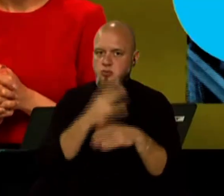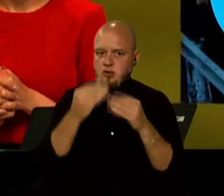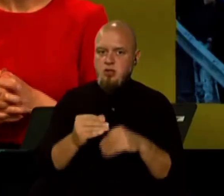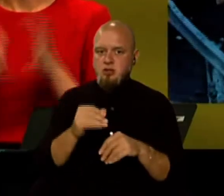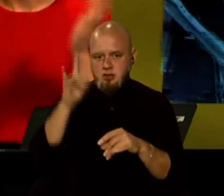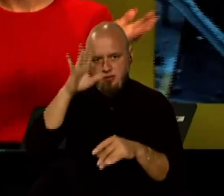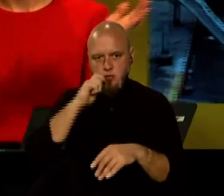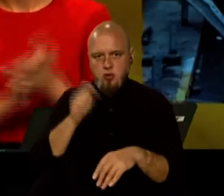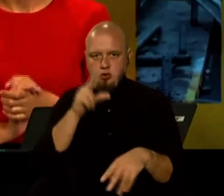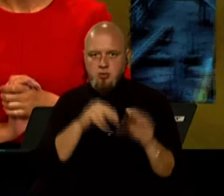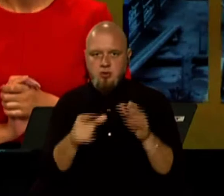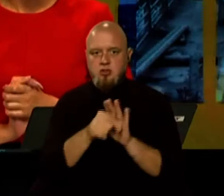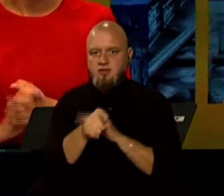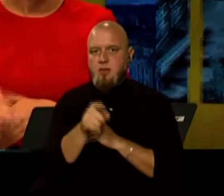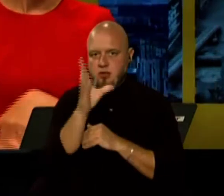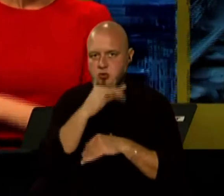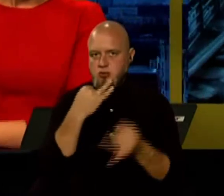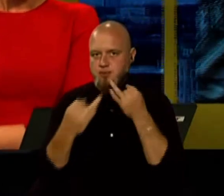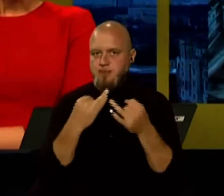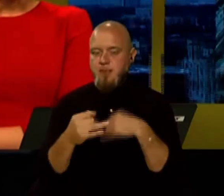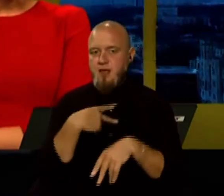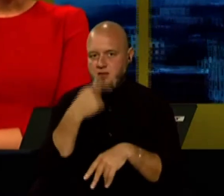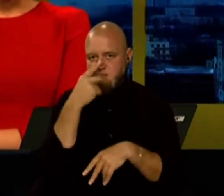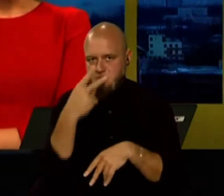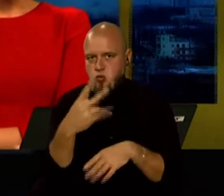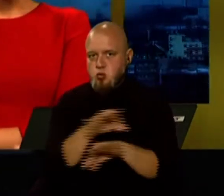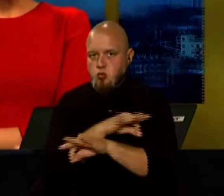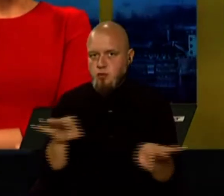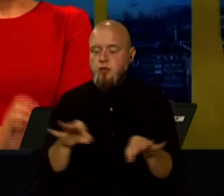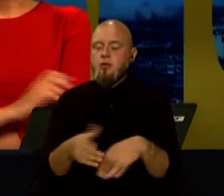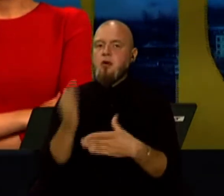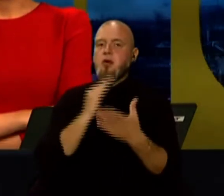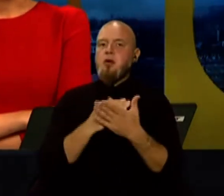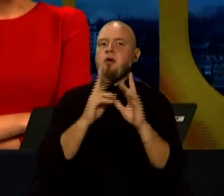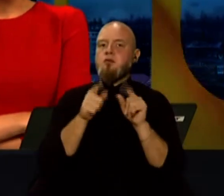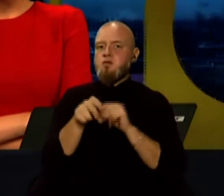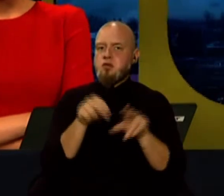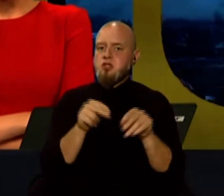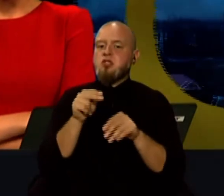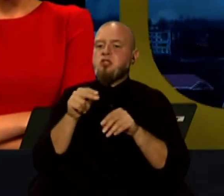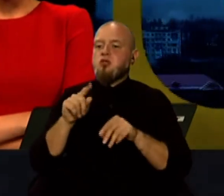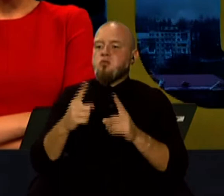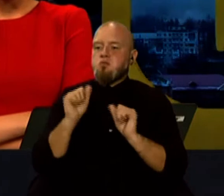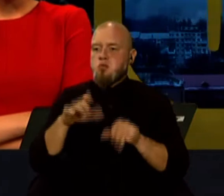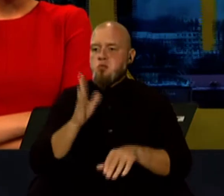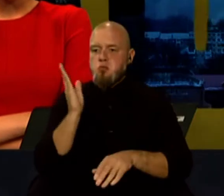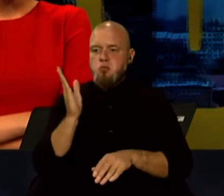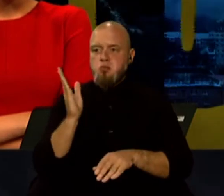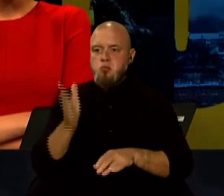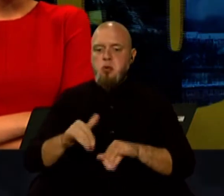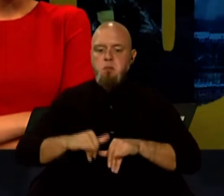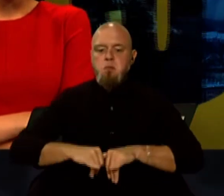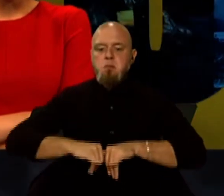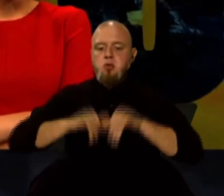з вами зможемо. Так, я вас бачу, чудово. Отже, як ви вважаєте, з чим може бути посилення цих ракетних